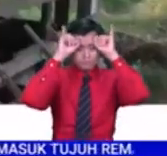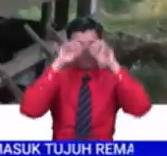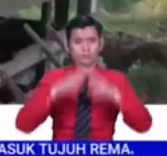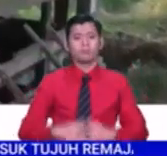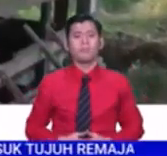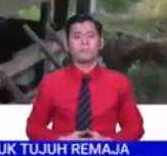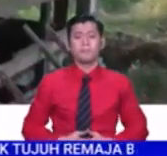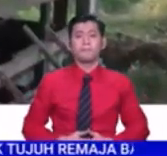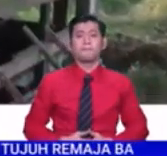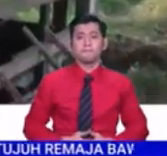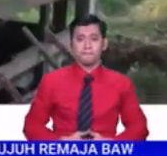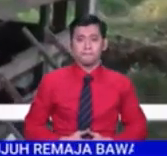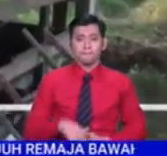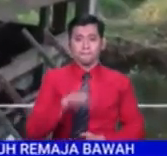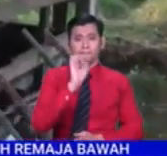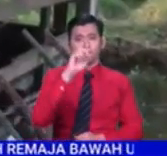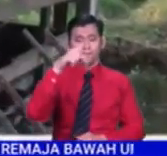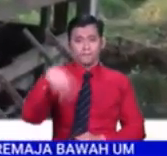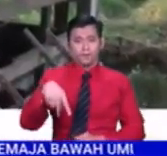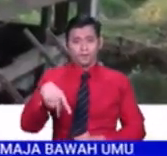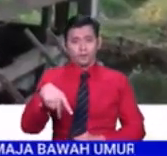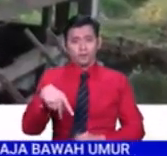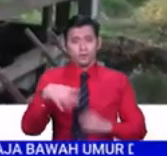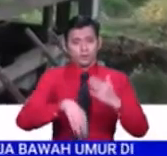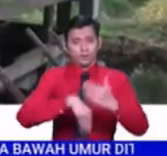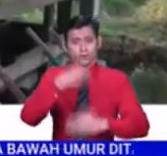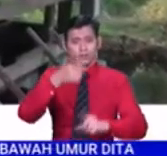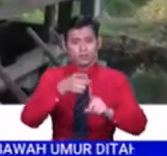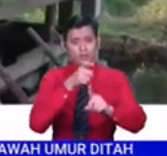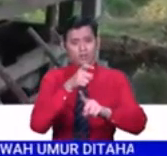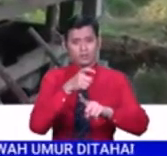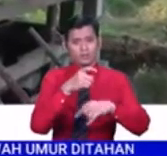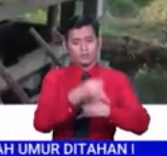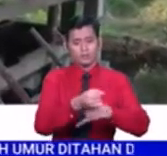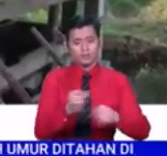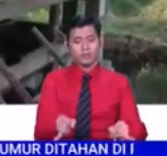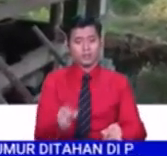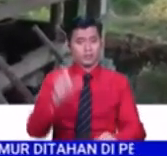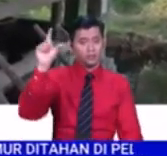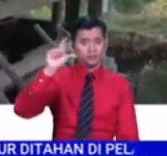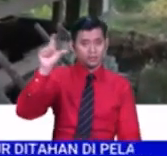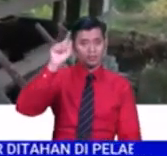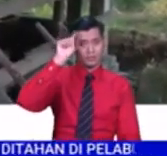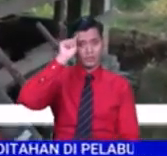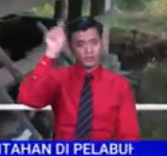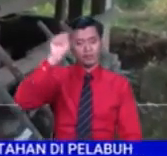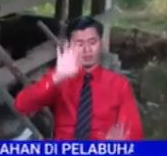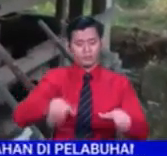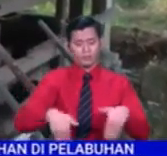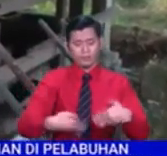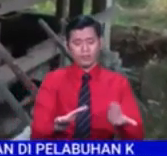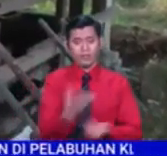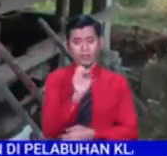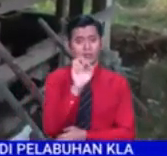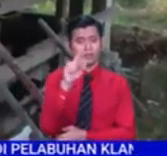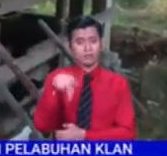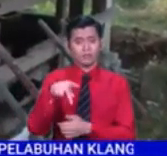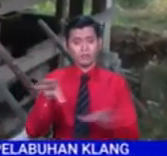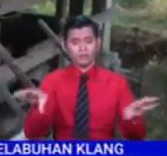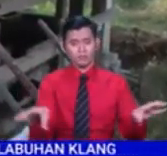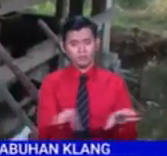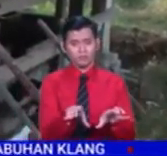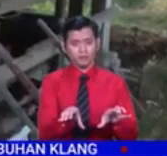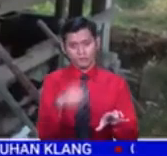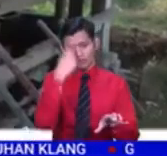Dengan SOP yang semalam dikeluarkan oleh Jabat Hari Ewak Agama Terengganu, macam mana SOP korban, semua tu kita